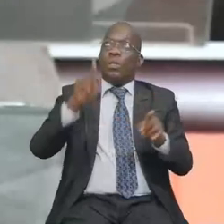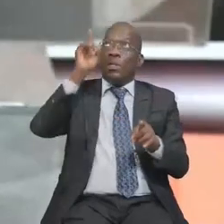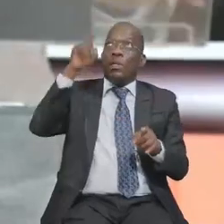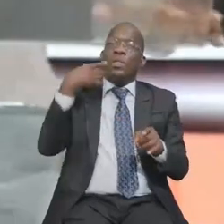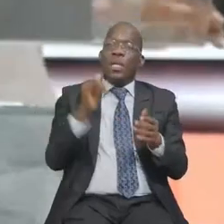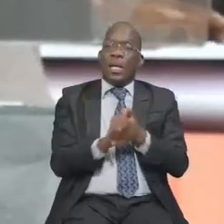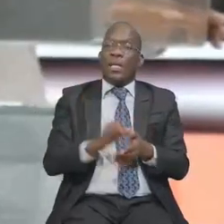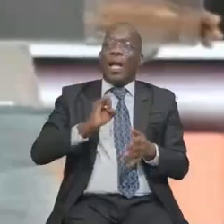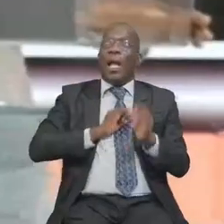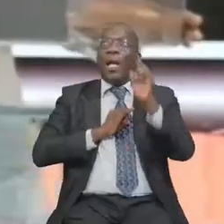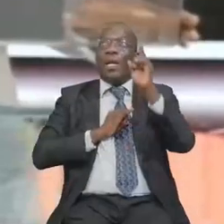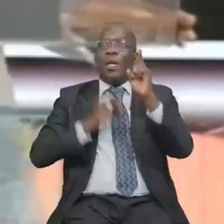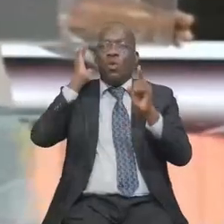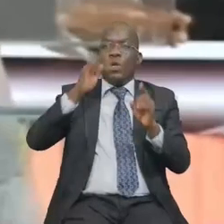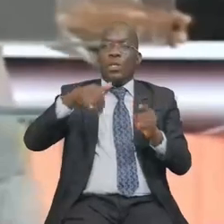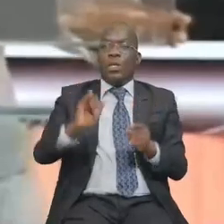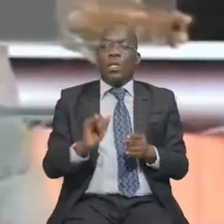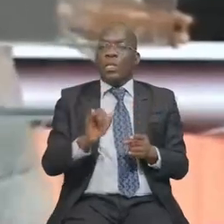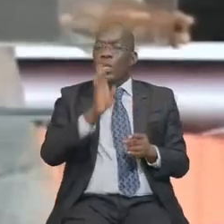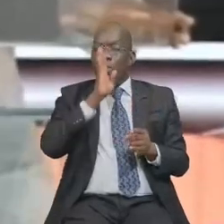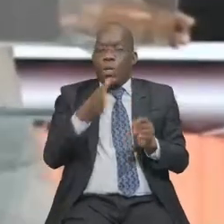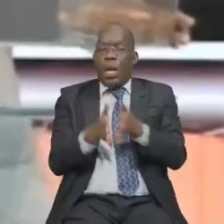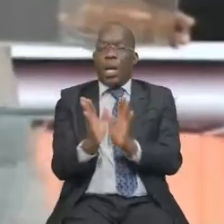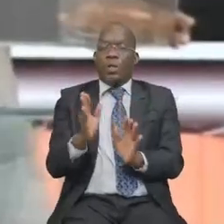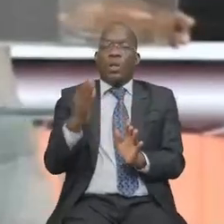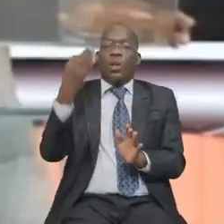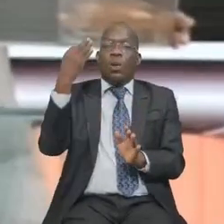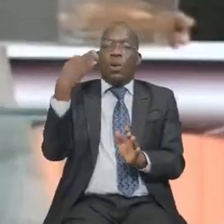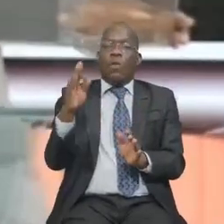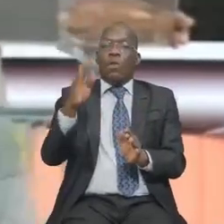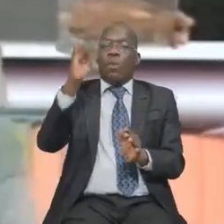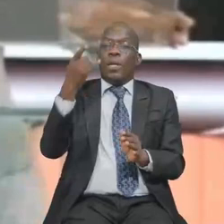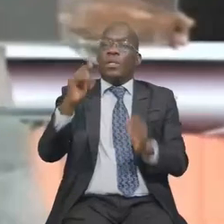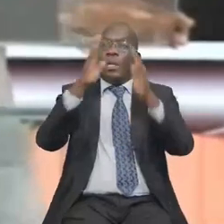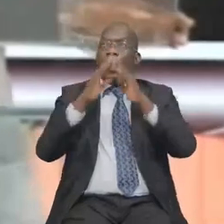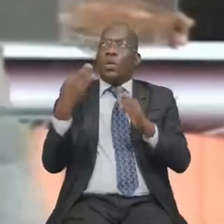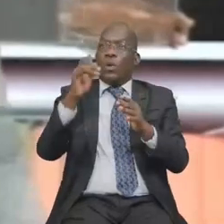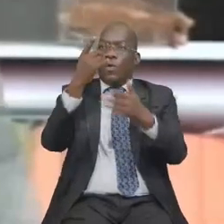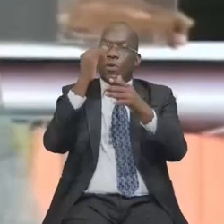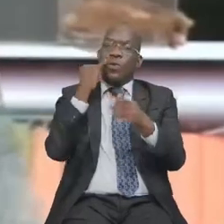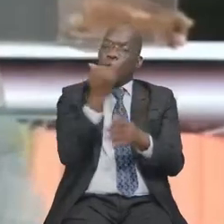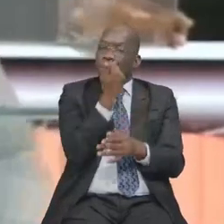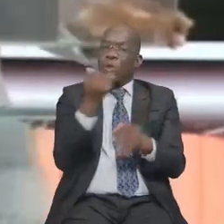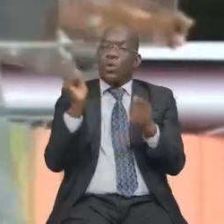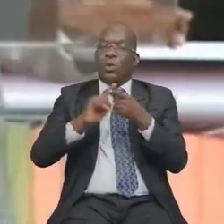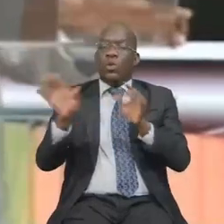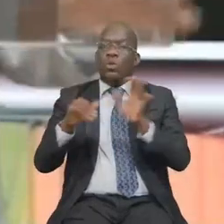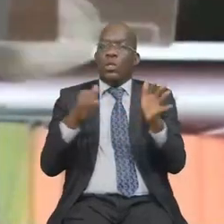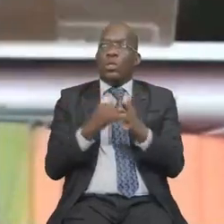laisserai fléchir par la maison d'Israël. Voici ce que je ferai pour eux. Regardez ici.